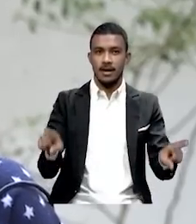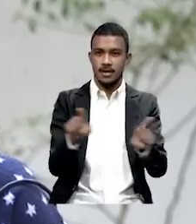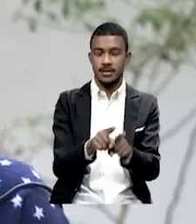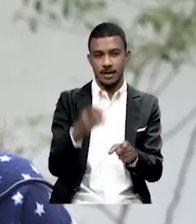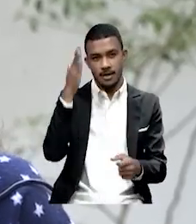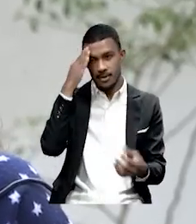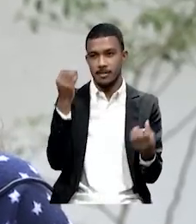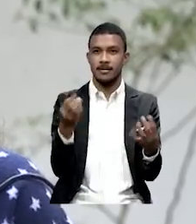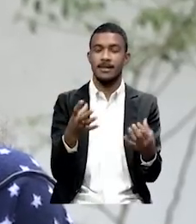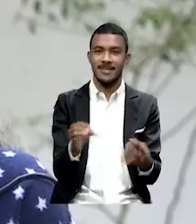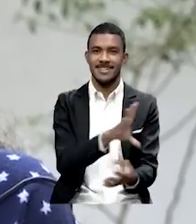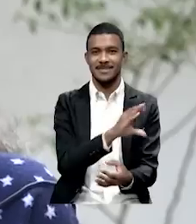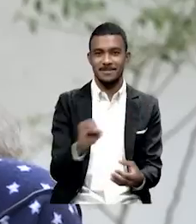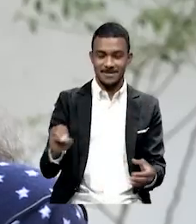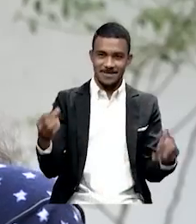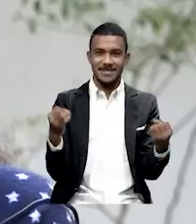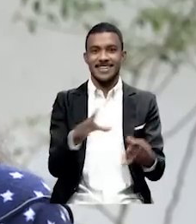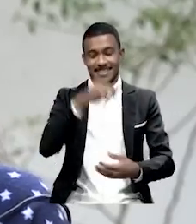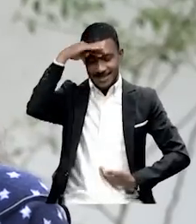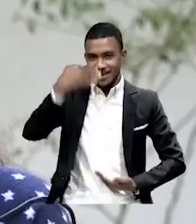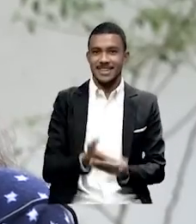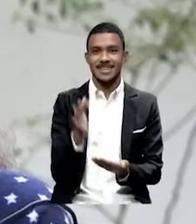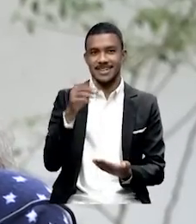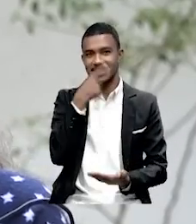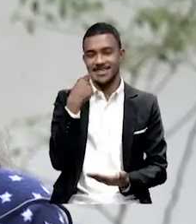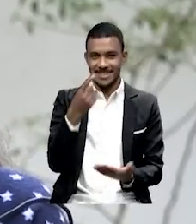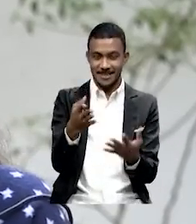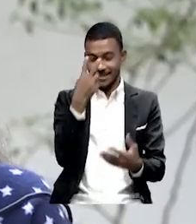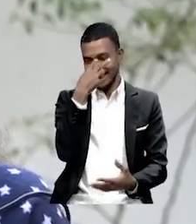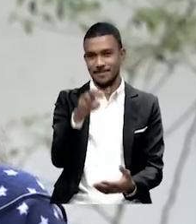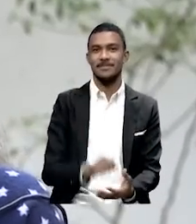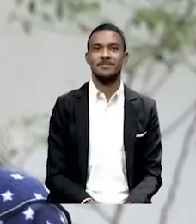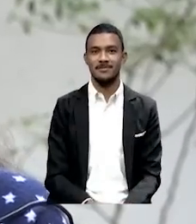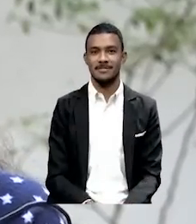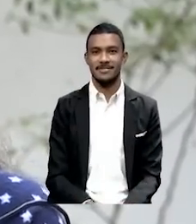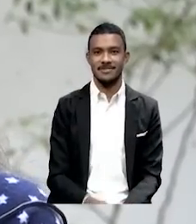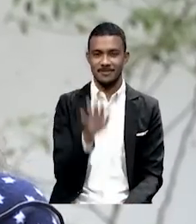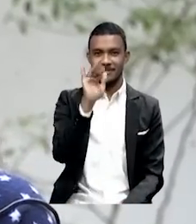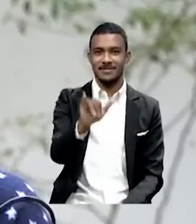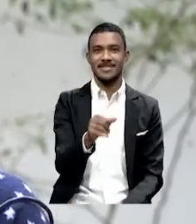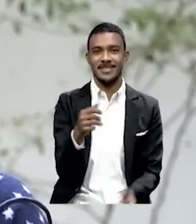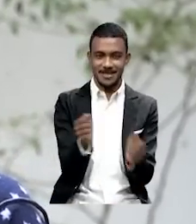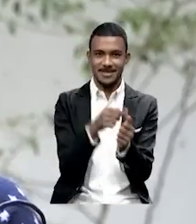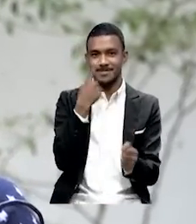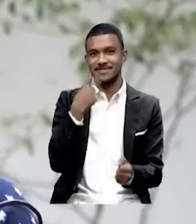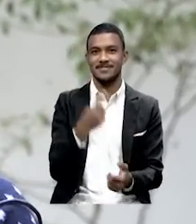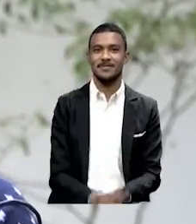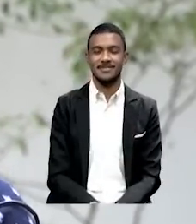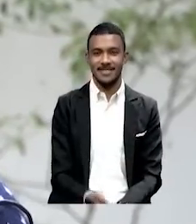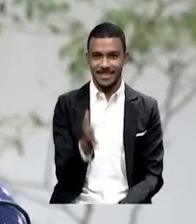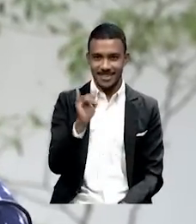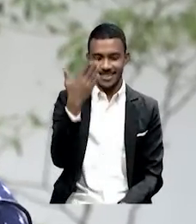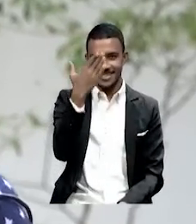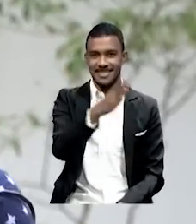imbarak lu si dem mani anu ni apa bersero semat hari atau bayar lalu sosi ibu sendiri abe